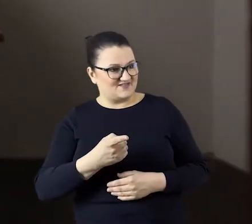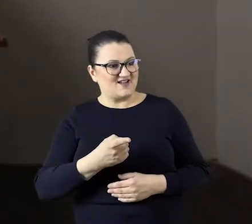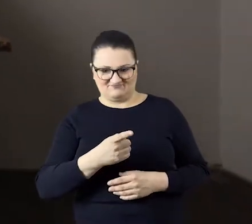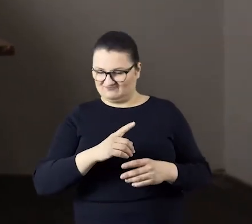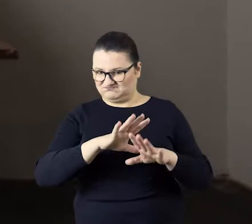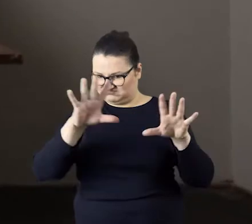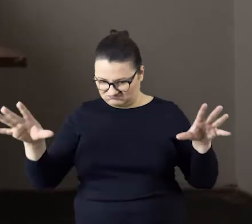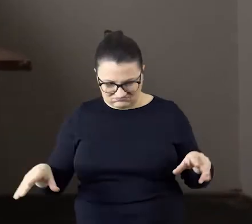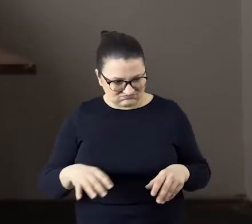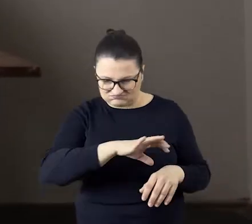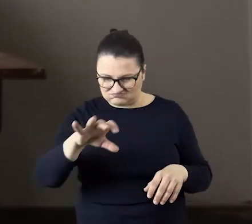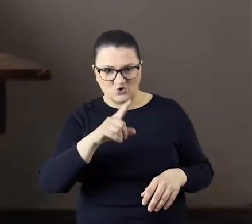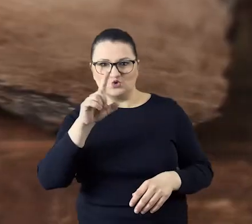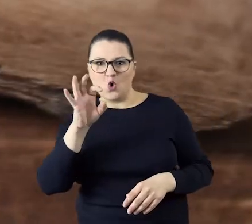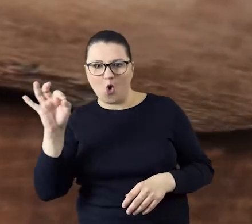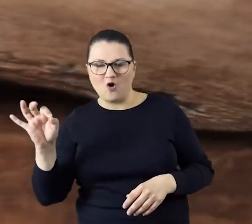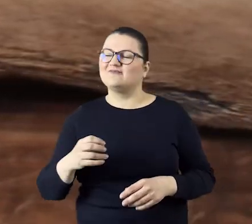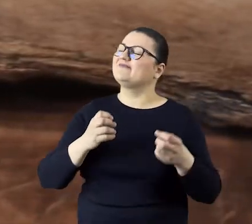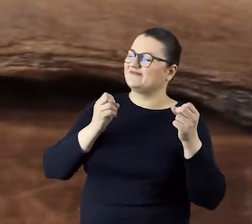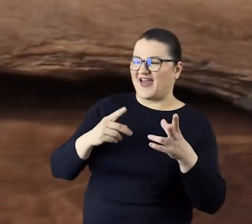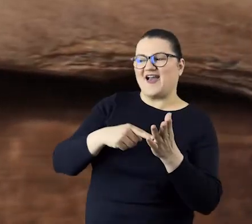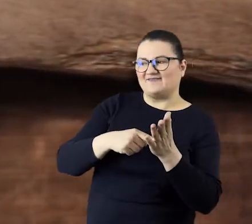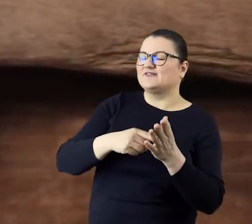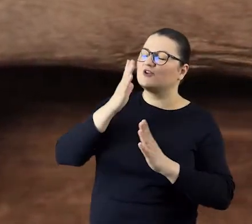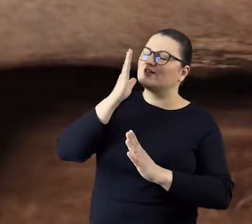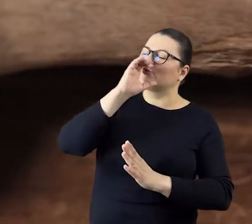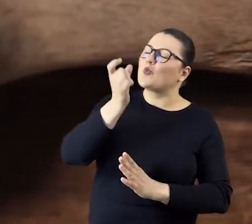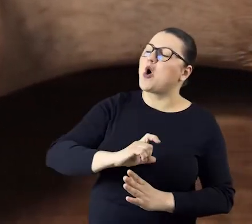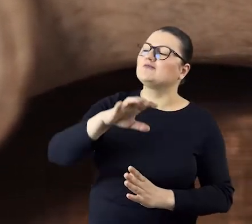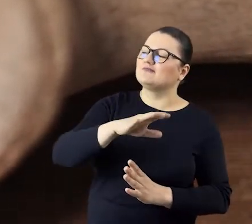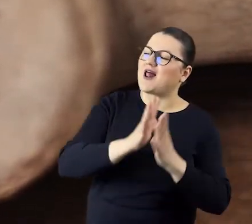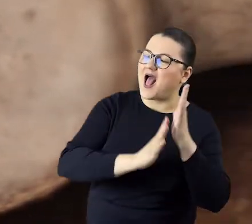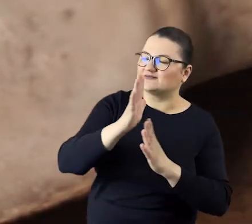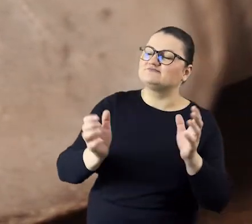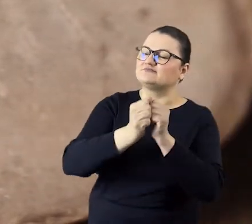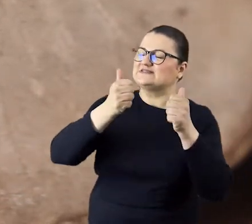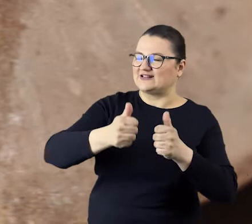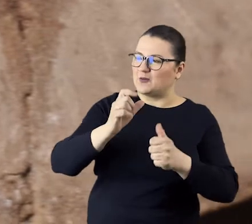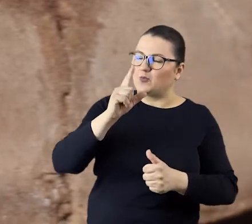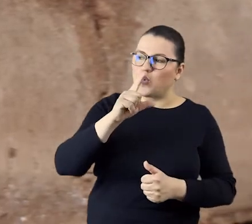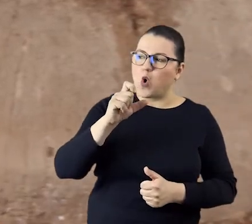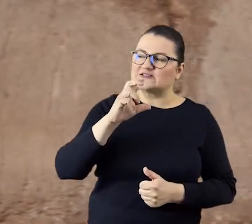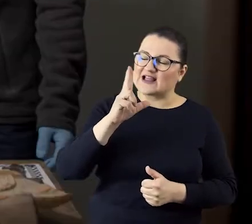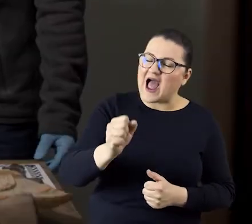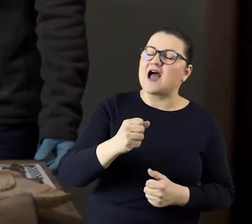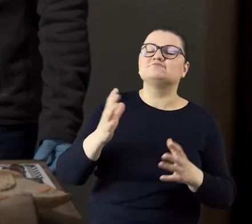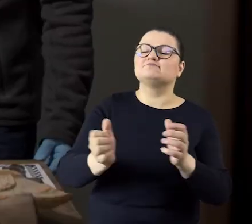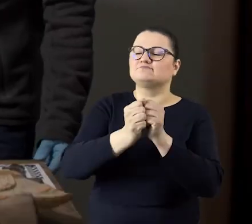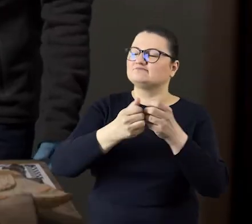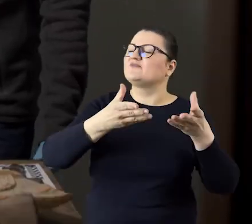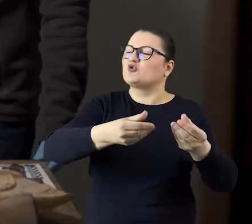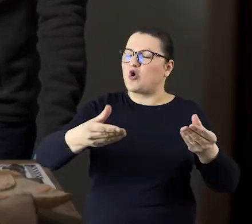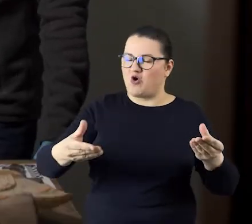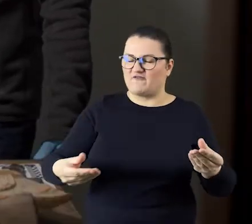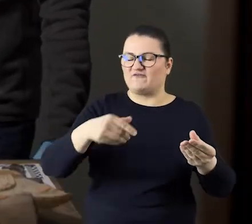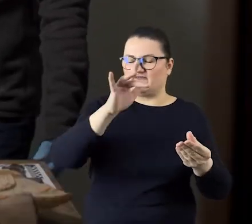Rzeczywiście. Całe zoo. Tak, tutaj mamy słonia leśnego, znalezionego na stacji Płocka, który został znaleziony